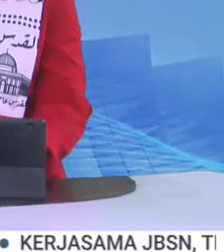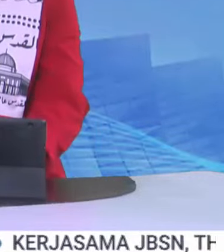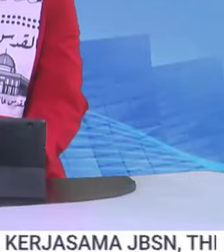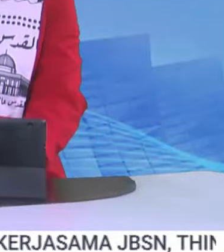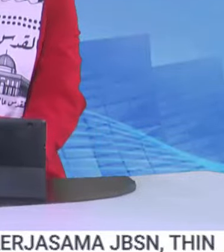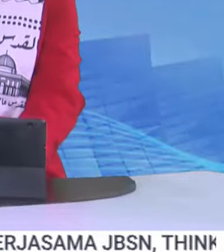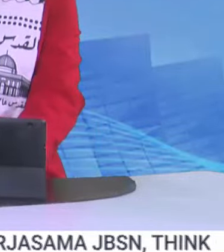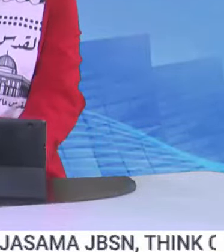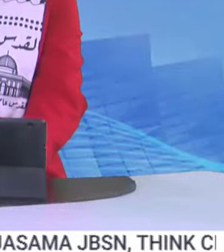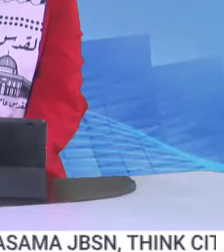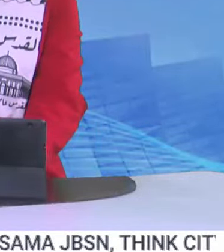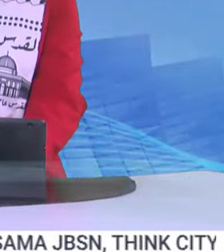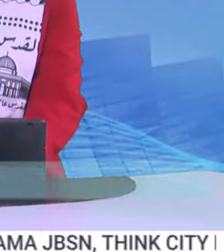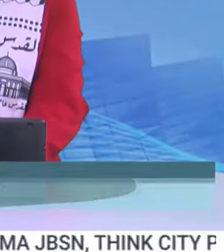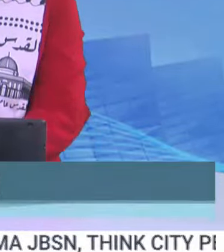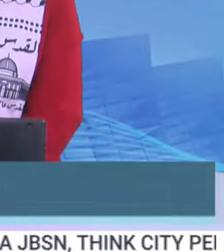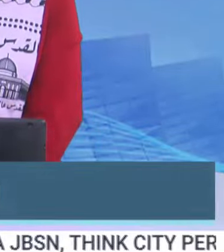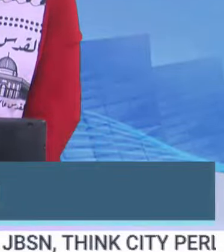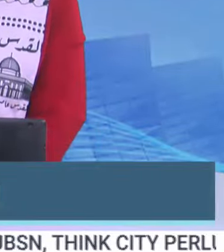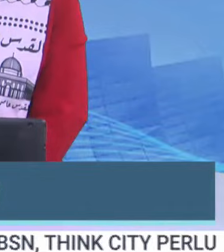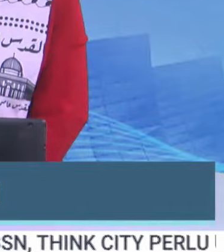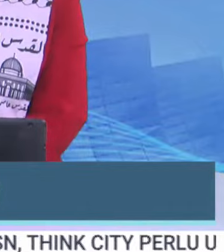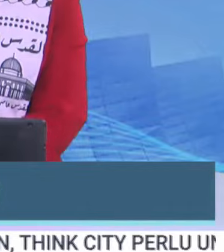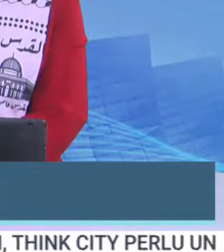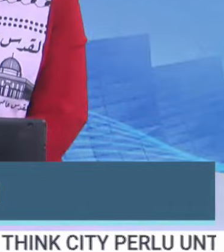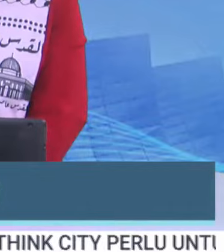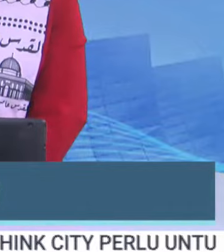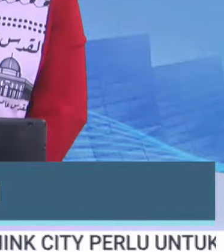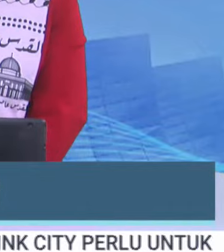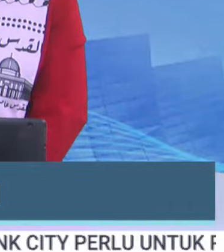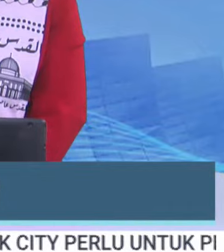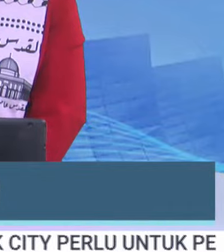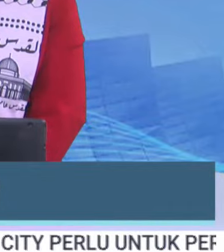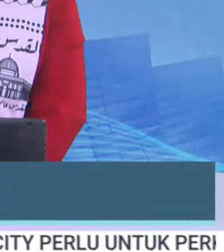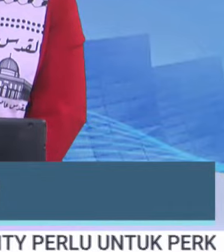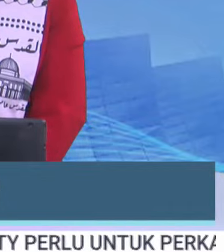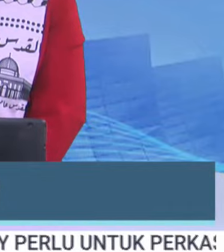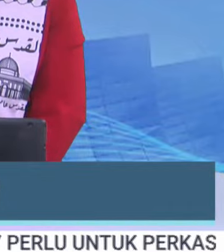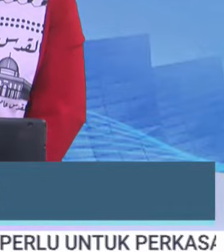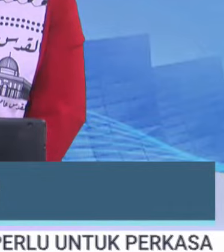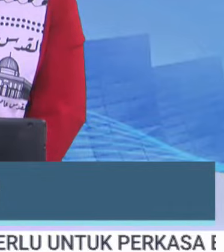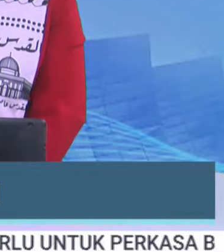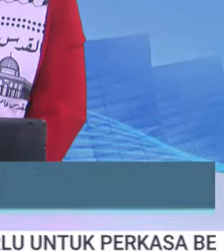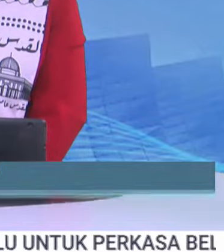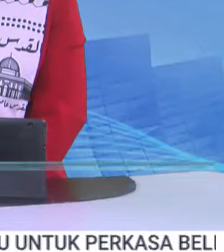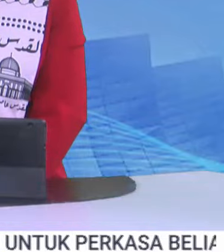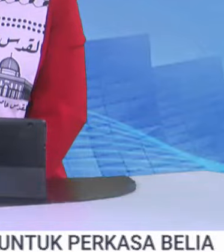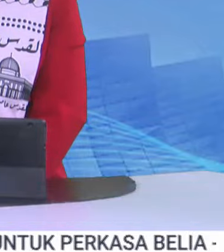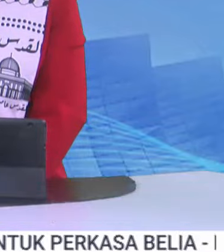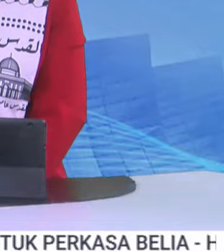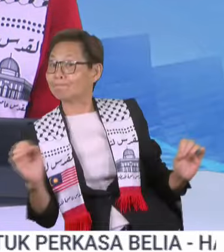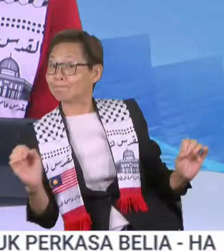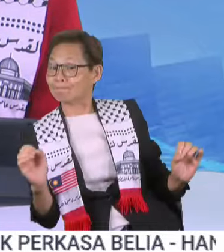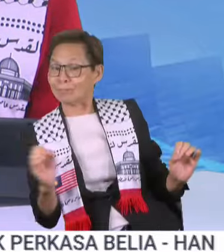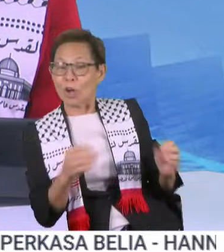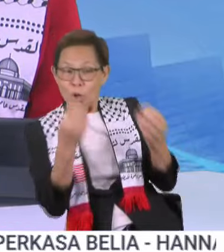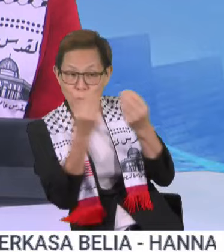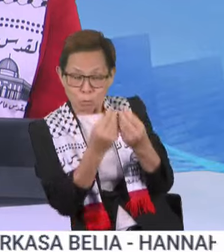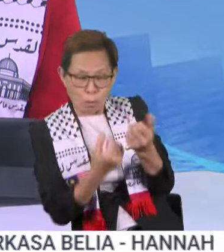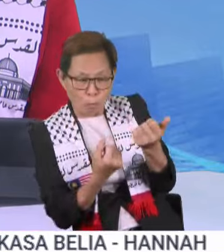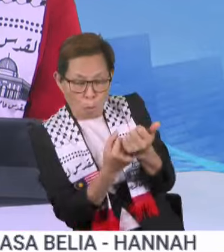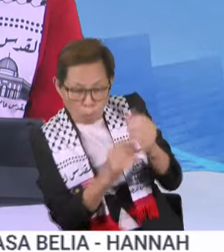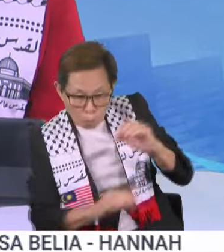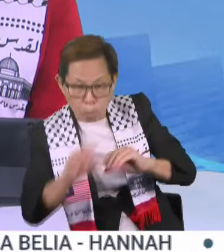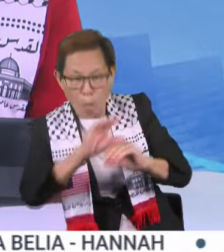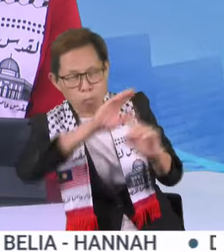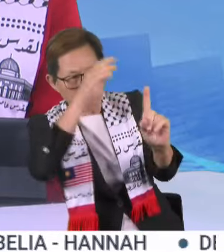Assalamualaikum dan salam Malaysia Medani. Tiada kenaikan tarif elektrik di Semenanjung mulai 1 Julai hingga 31 Disember ini. Jumlah subsidi